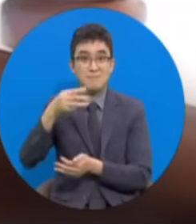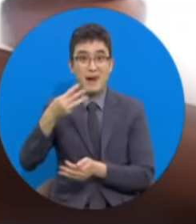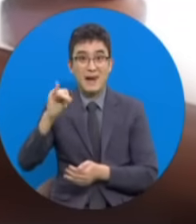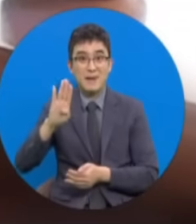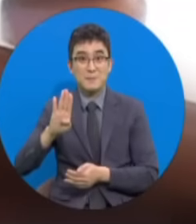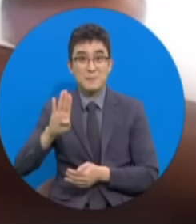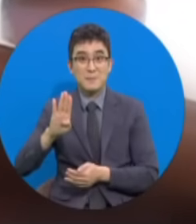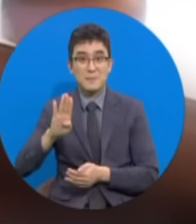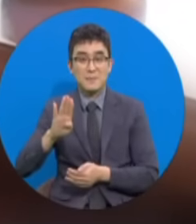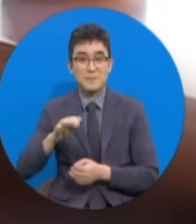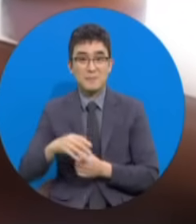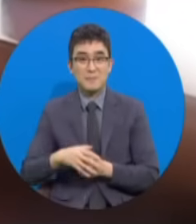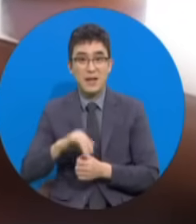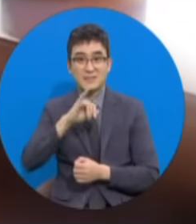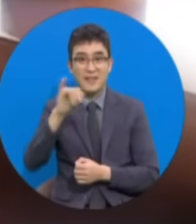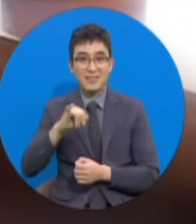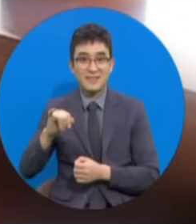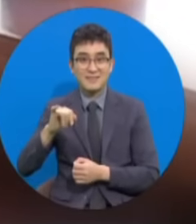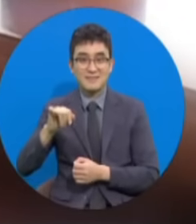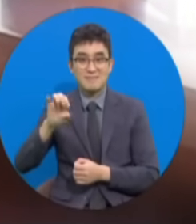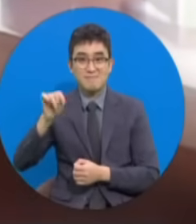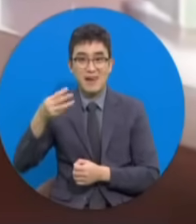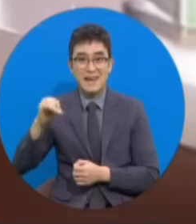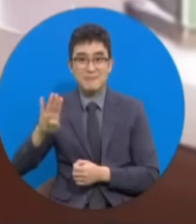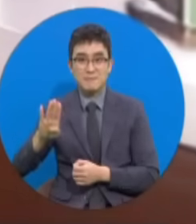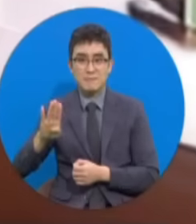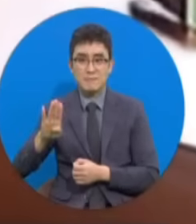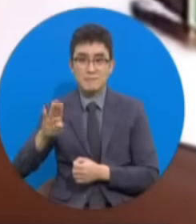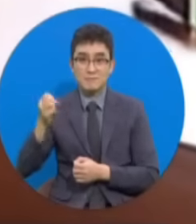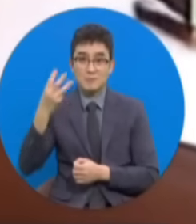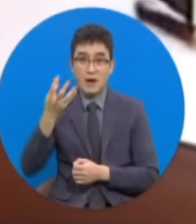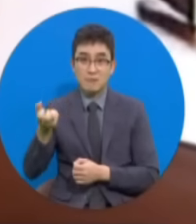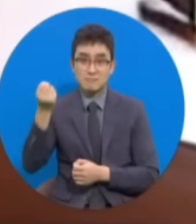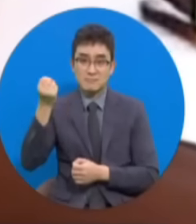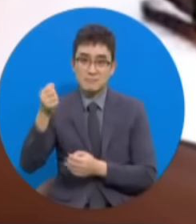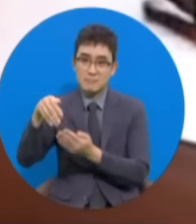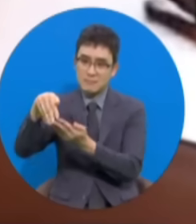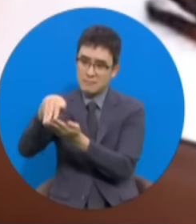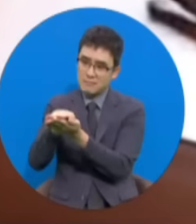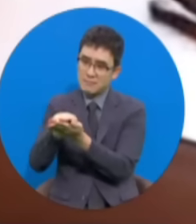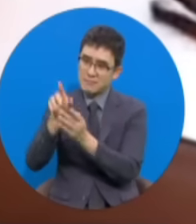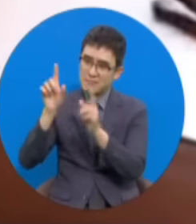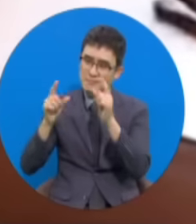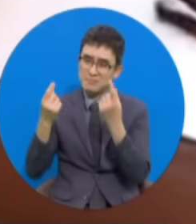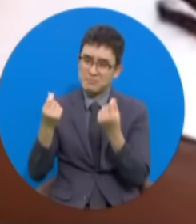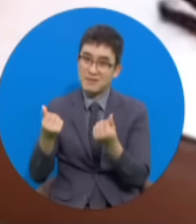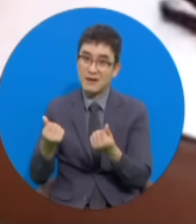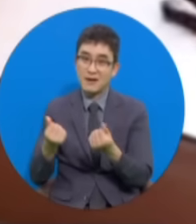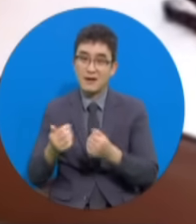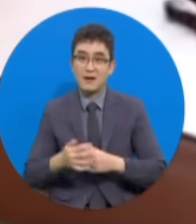삼성전자의 갤럭시 Z 플립과 유사해 보이는 반으로 접혀있는 이것.